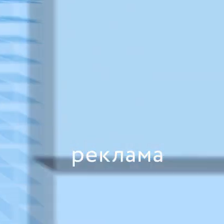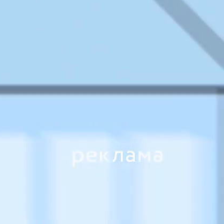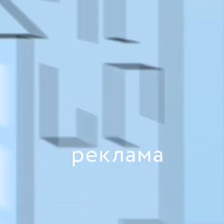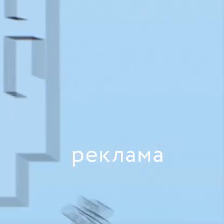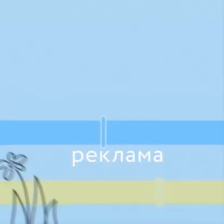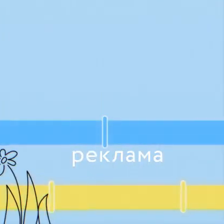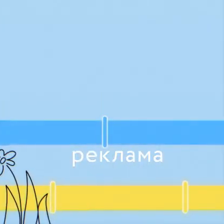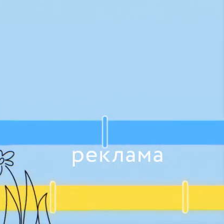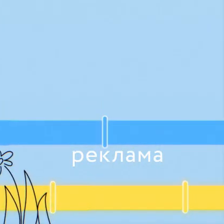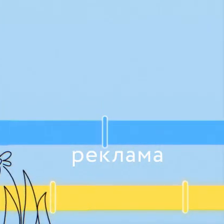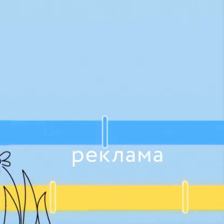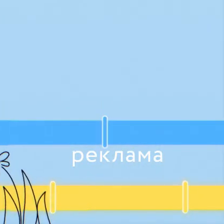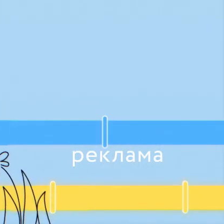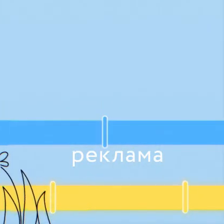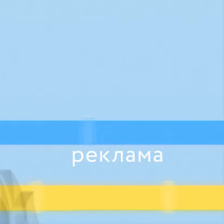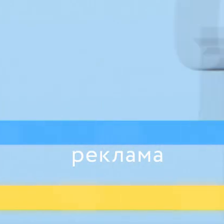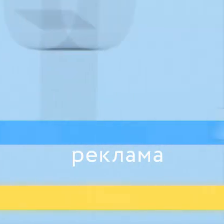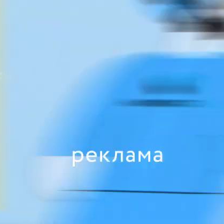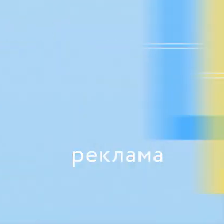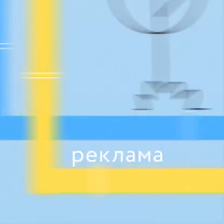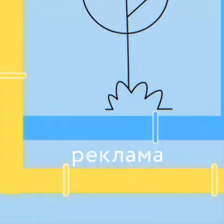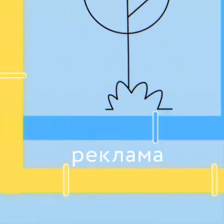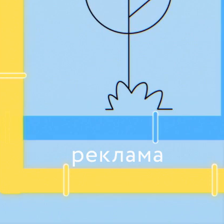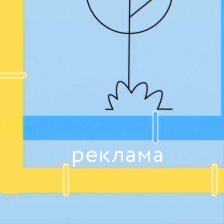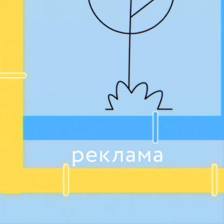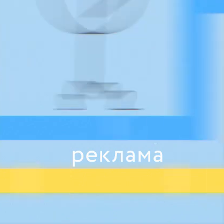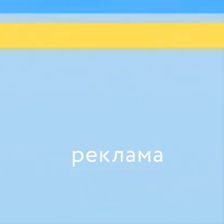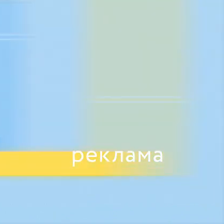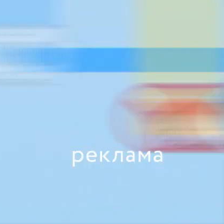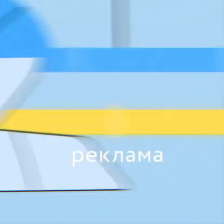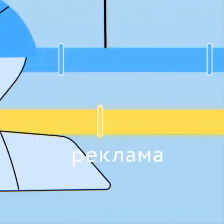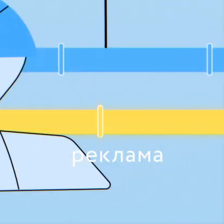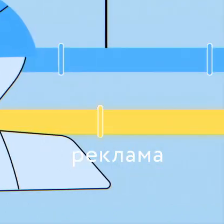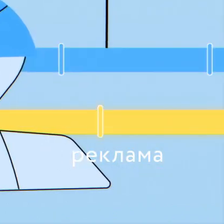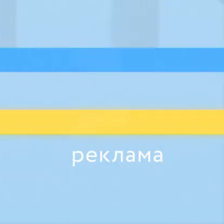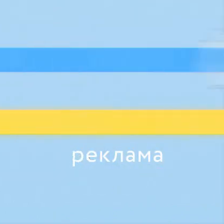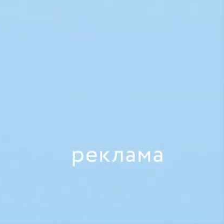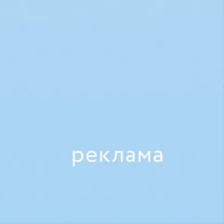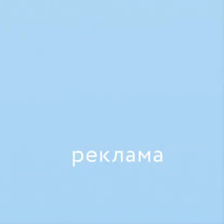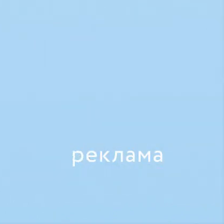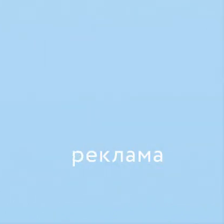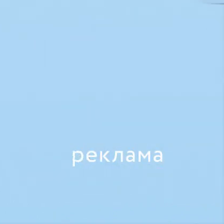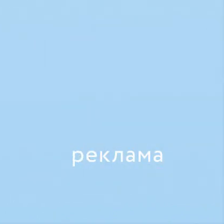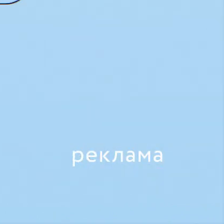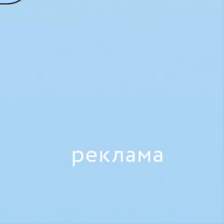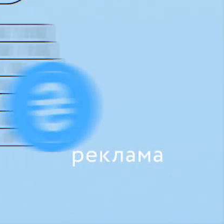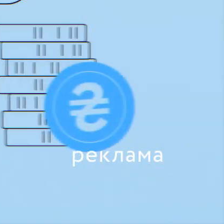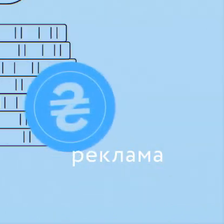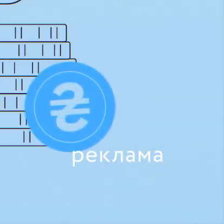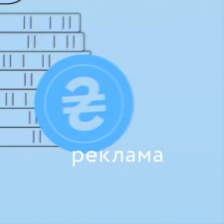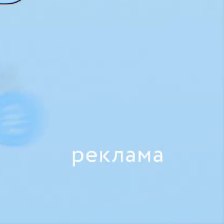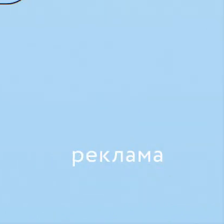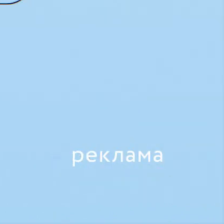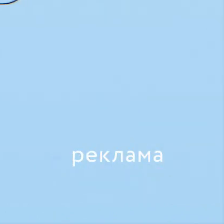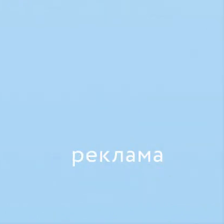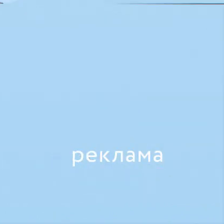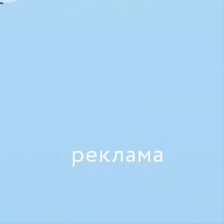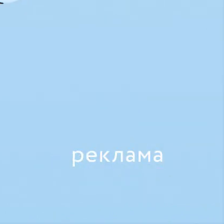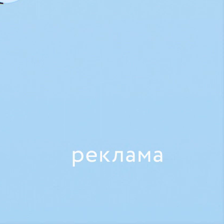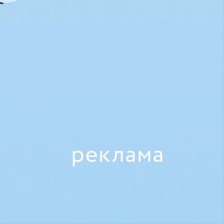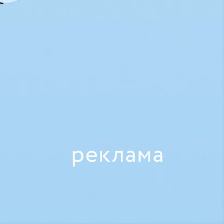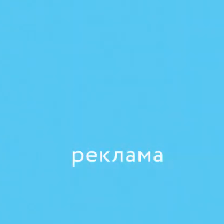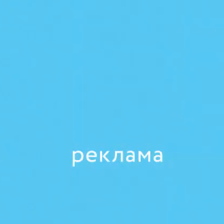Ми вдячні, що українці цінують нашу працю, своєчасно сплачуючи за послуги. «Нафтогаз